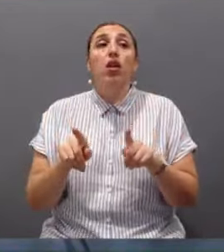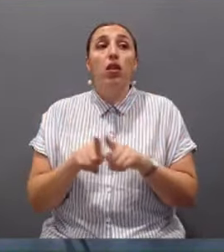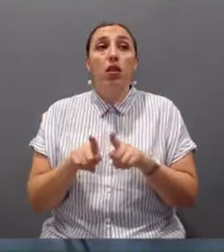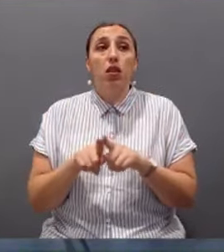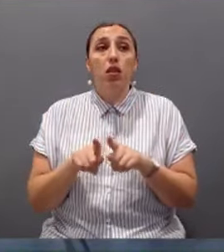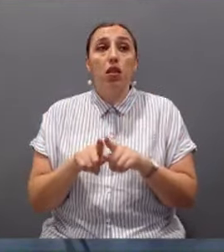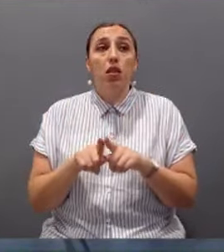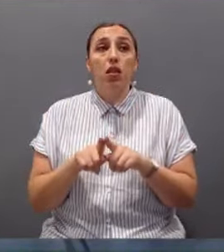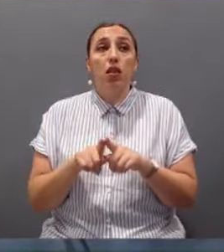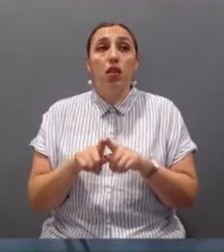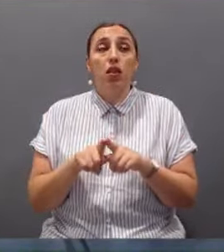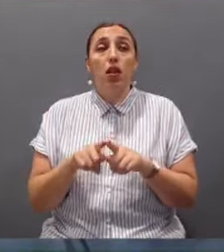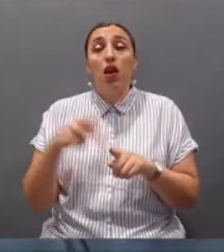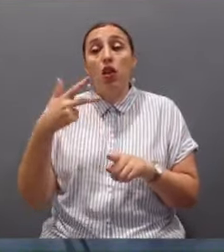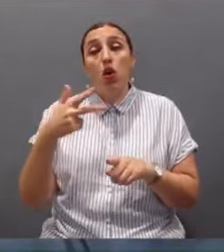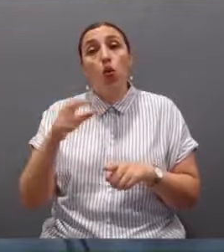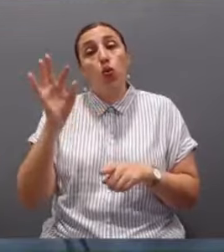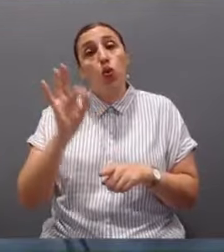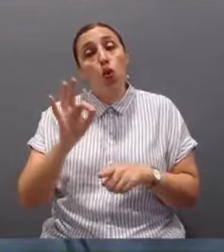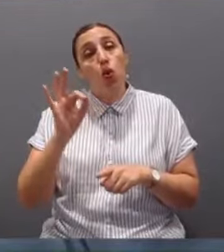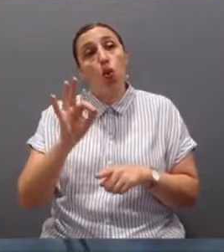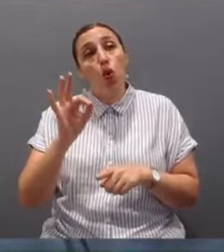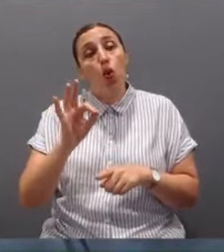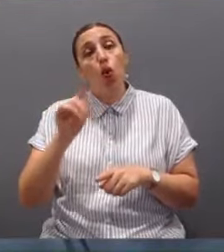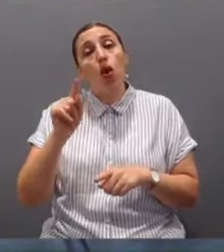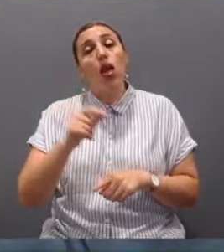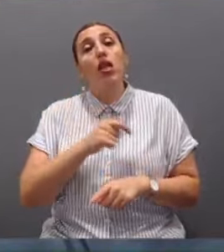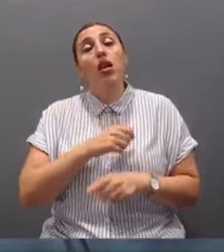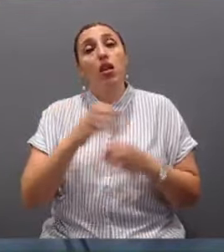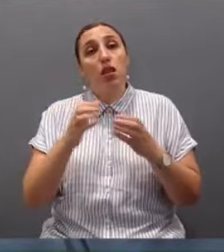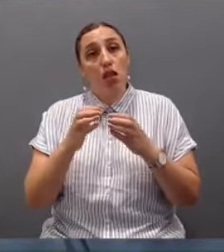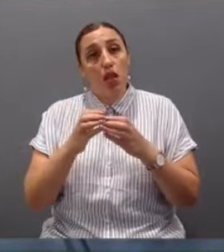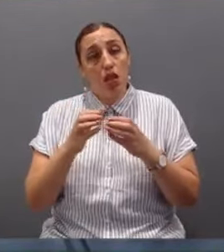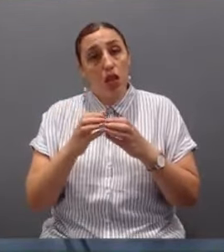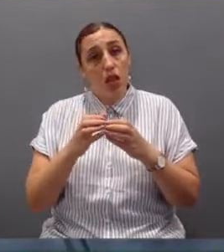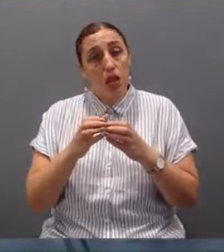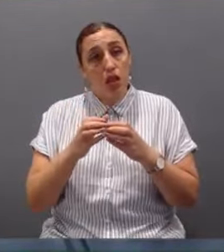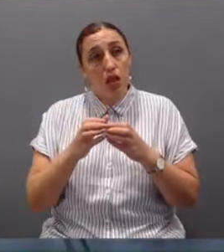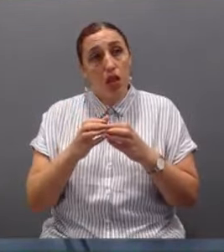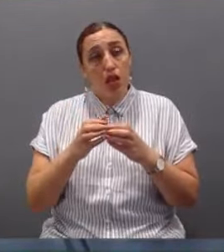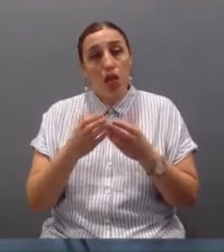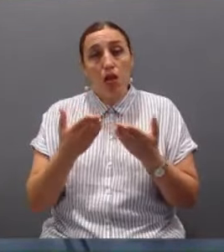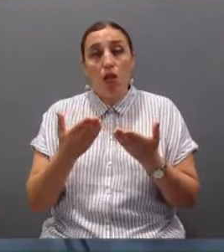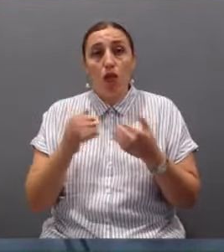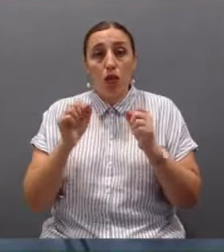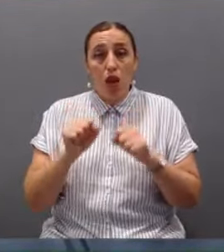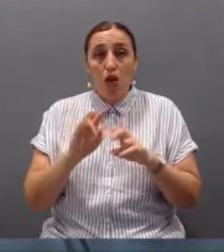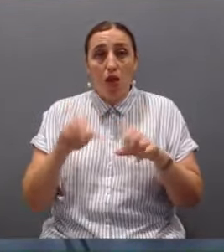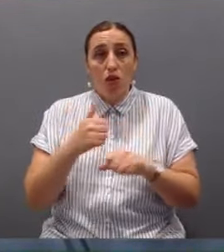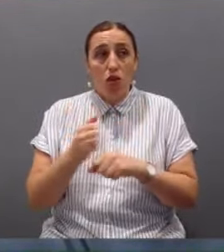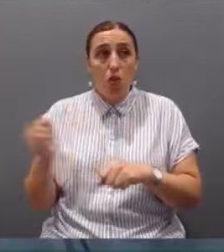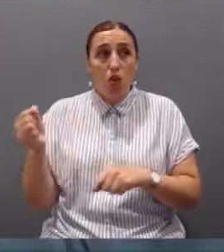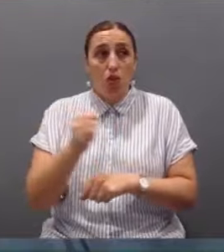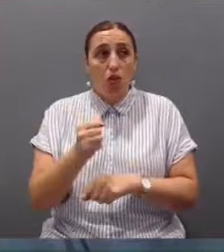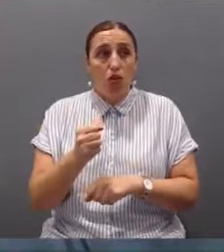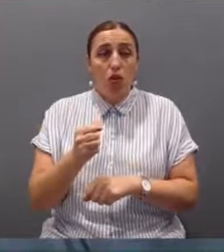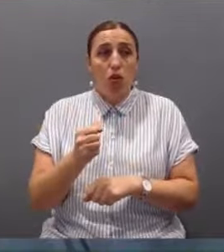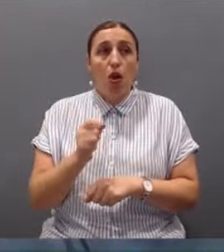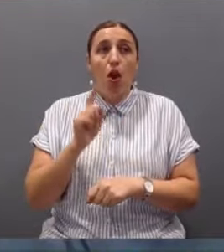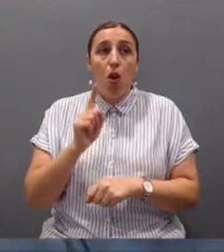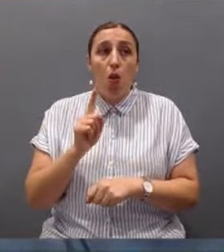չեմ կարող պատկերացնել, որ նաև 30% ստացած քաղաքական ուժի ղեկավարին նախագահը կարող է նշանակի վարչապետ։ Ո՞վ ասում որ տենց սցենար կա։ Չէ,